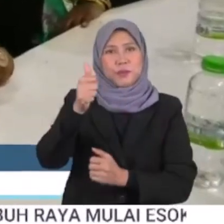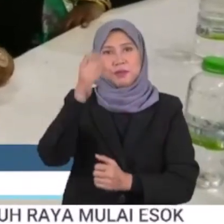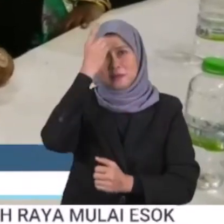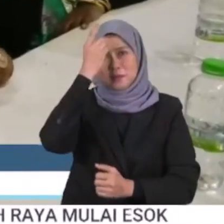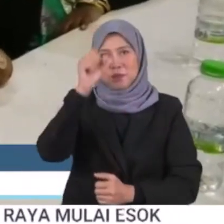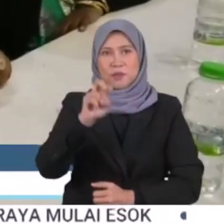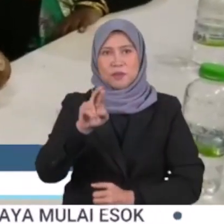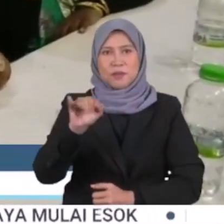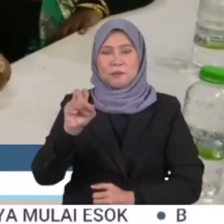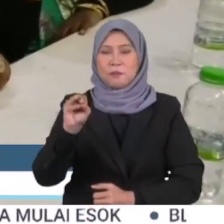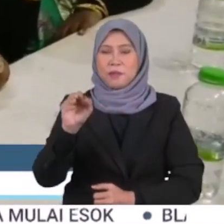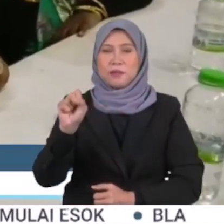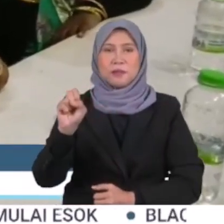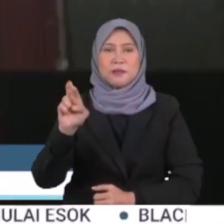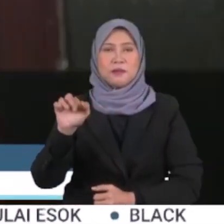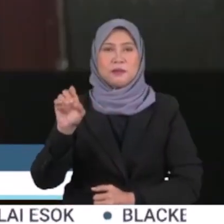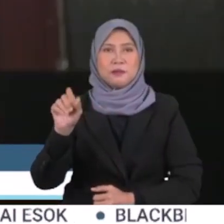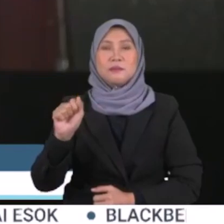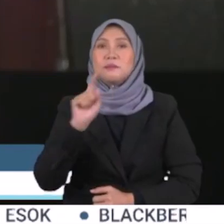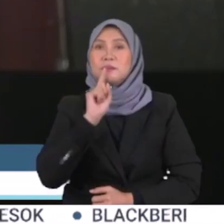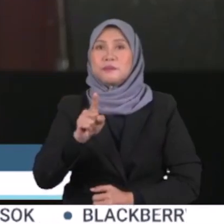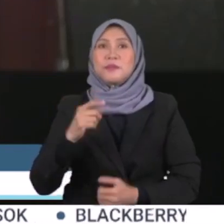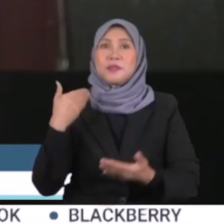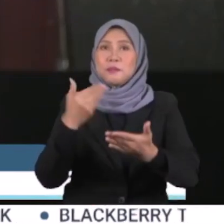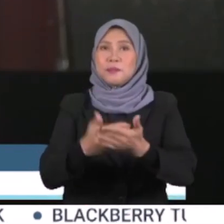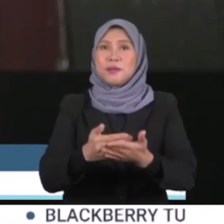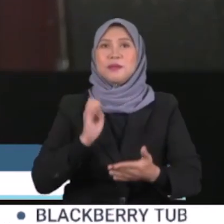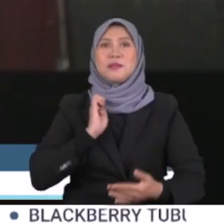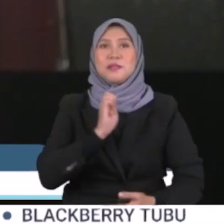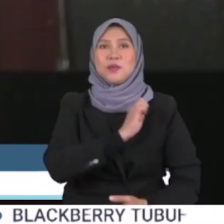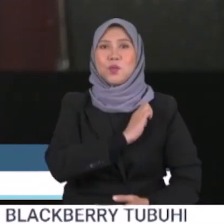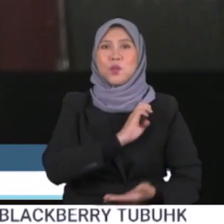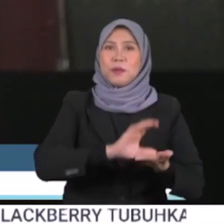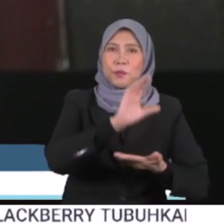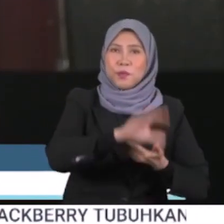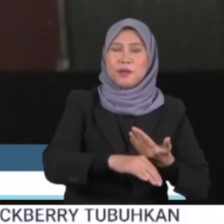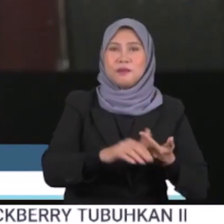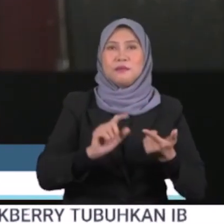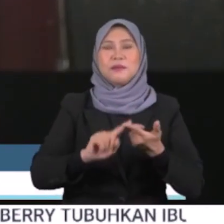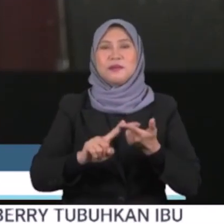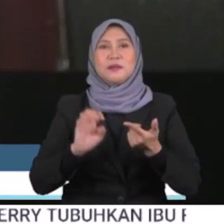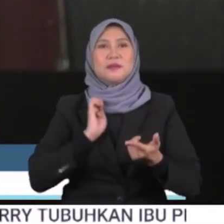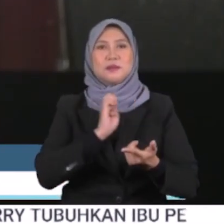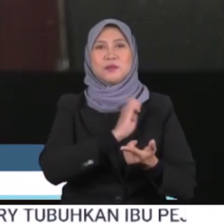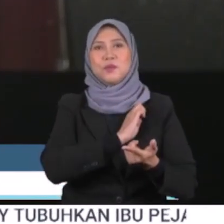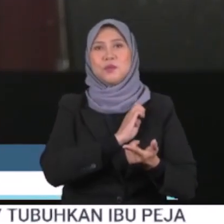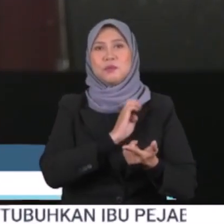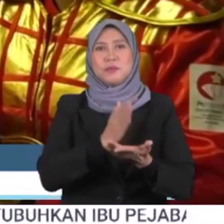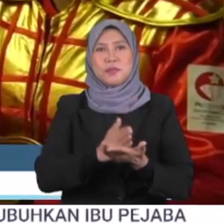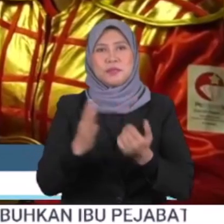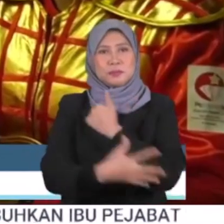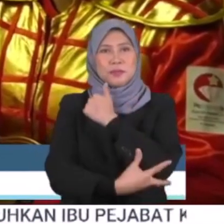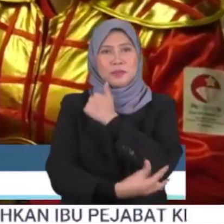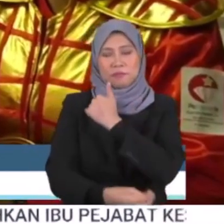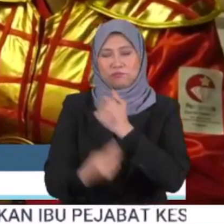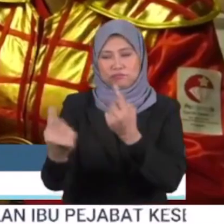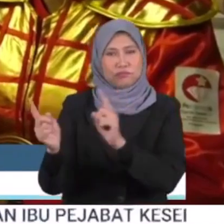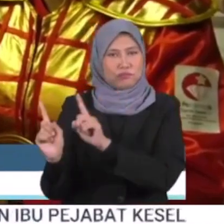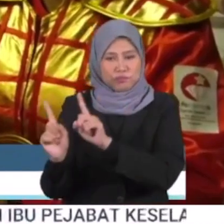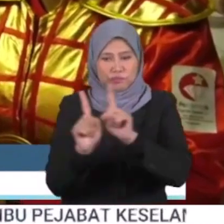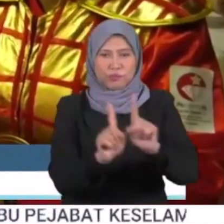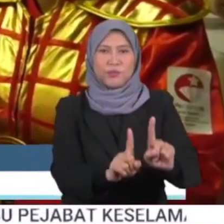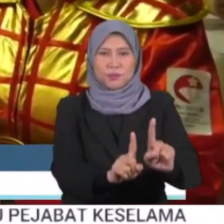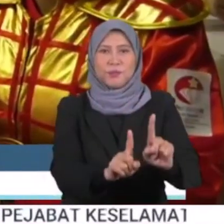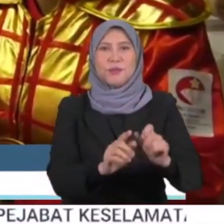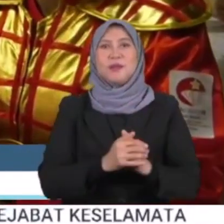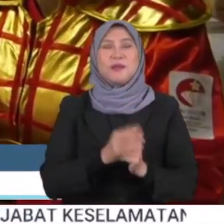Diana Muhammad menyambut ketibaan baginda Esko Pelaburan Eng Zihan dan Esko Pembasmian Kemiskinan V. Paparaidu. Datin